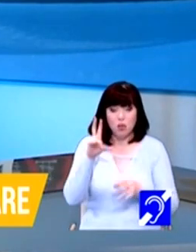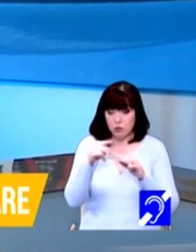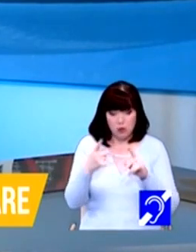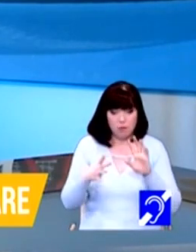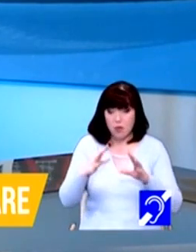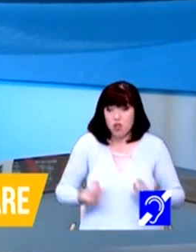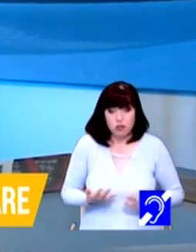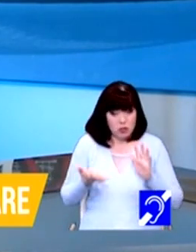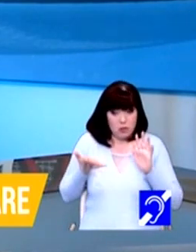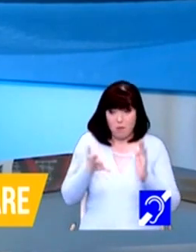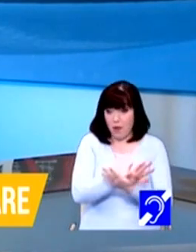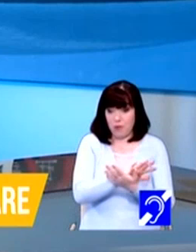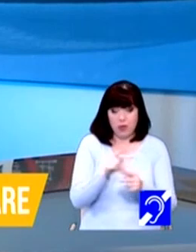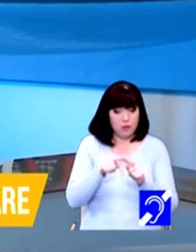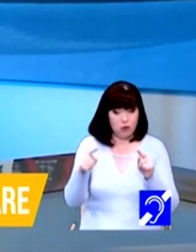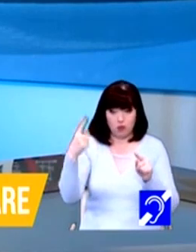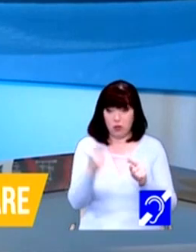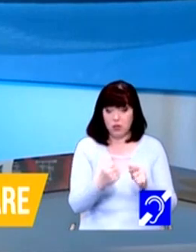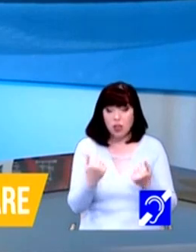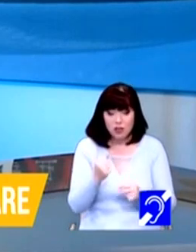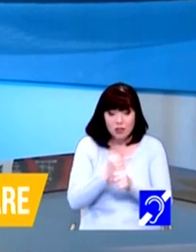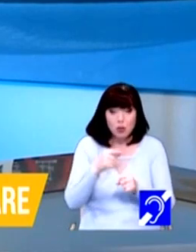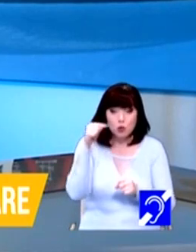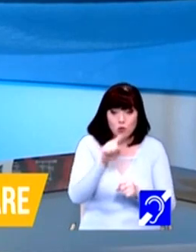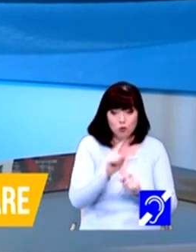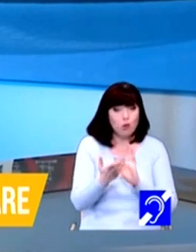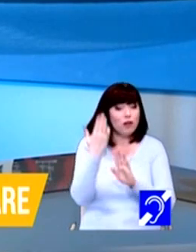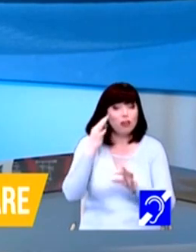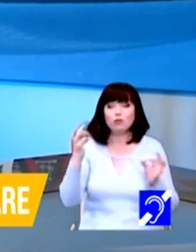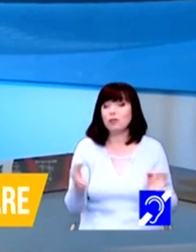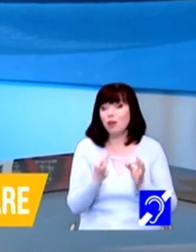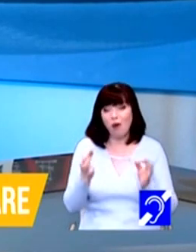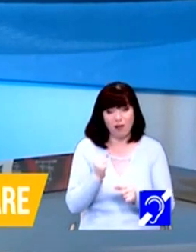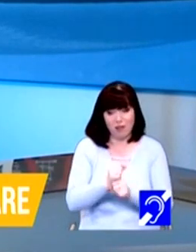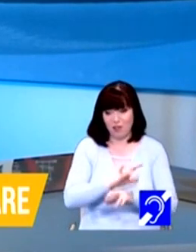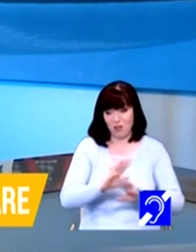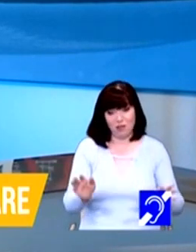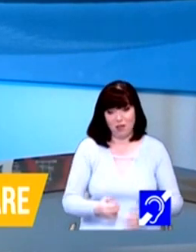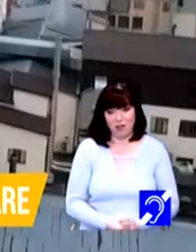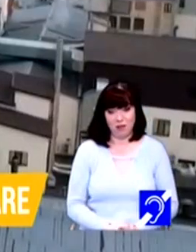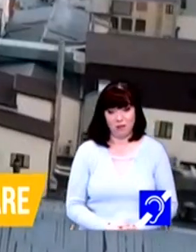peste cap în ultima săptămână și fac acum lucruri care nu au nicio legătură cu meseria lor.